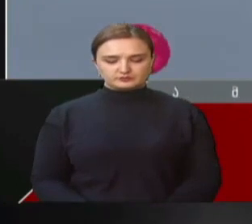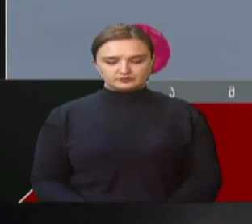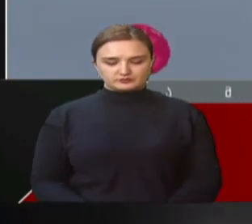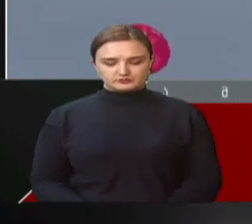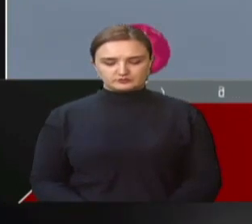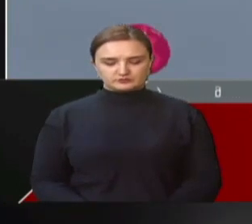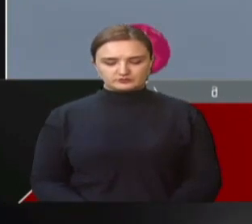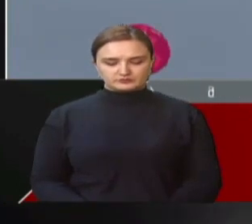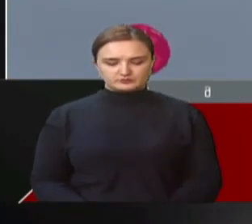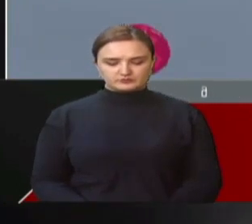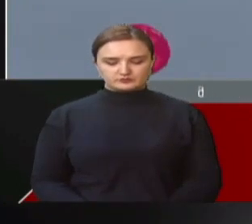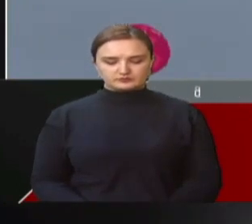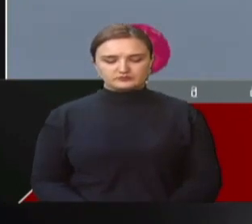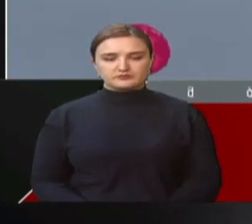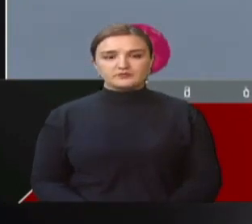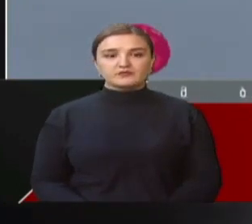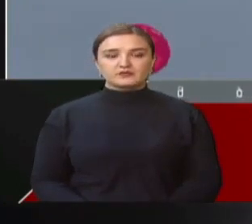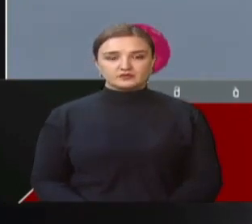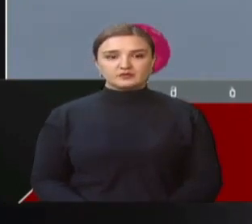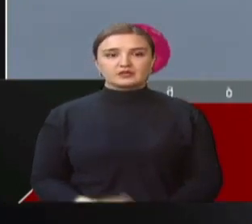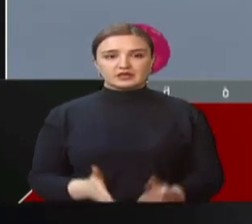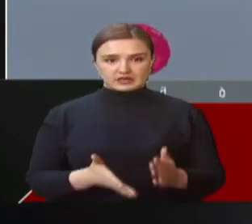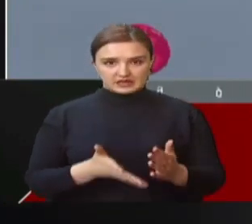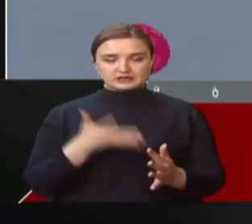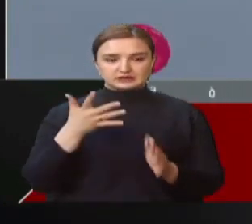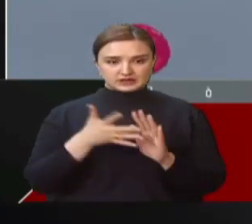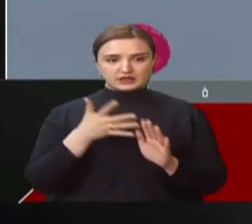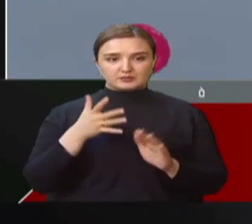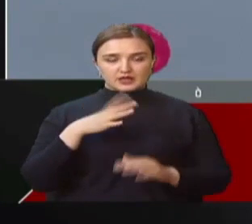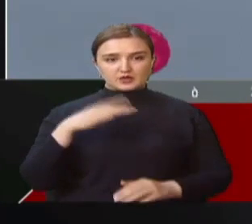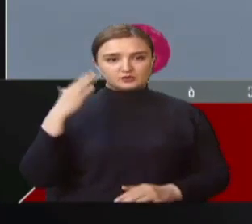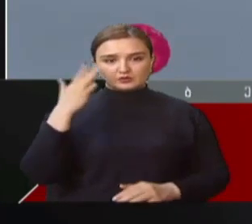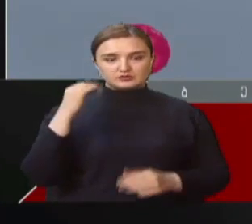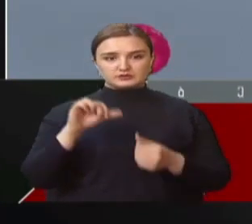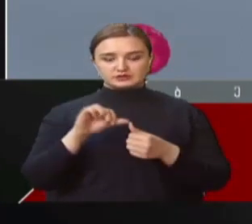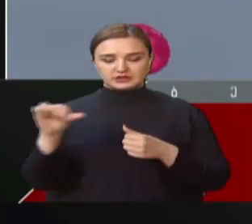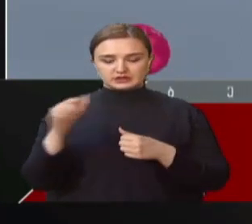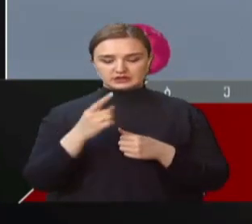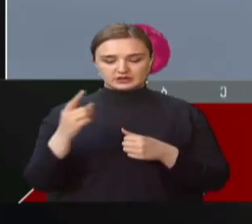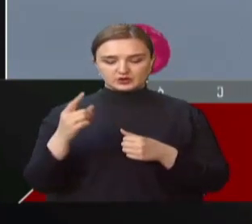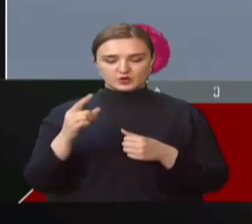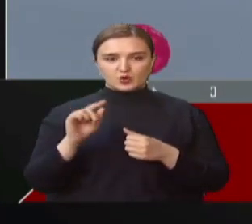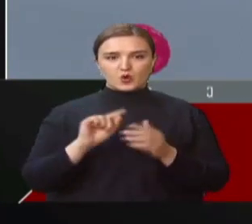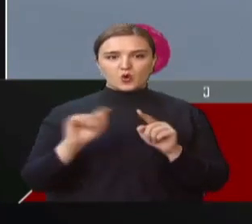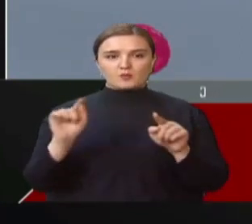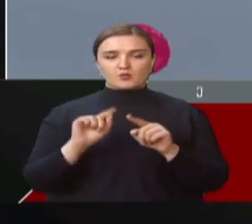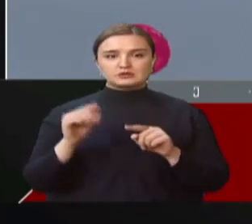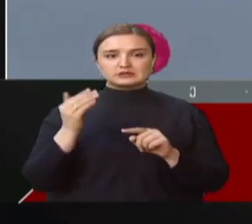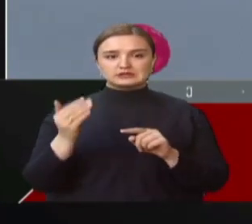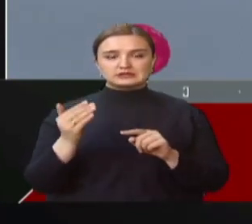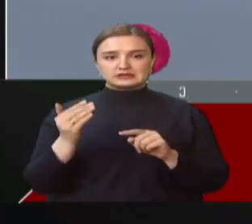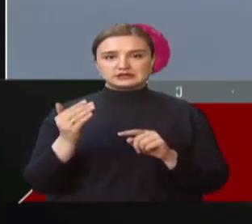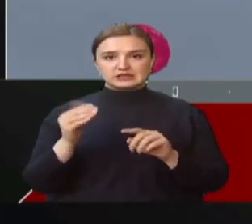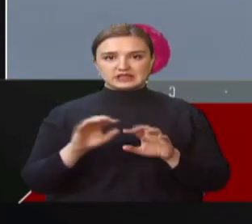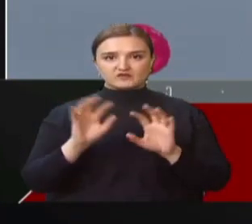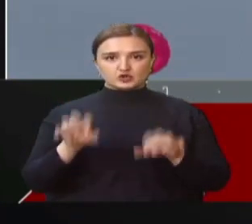პასუხი, თქვენი პასუხი გასაგებია თუ შეიძლება, ანუ ქართული ოცნების გარდა ერთ-ერთი ოპოზიციური პარტიის თავმჯდომარის განცხადებას შეგახსენებთ,